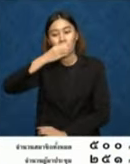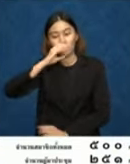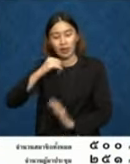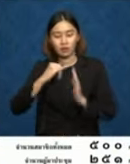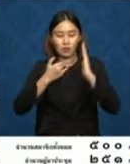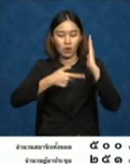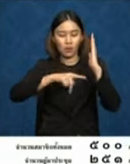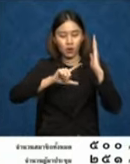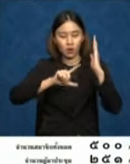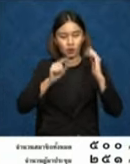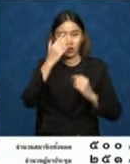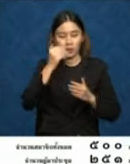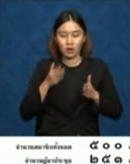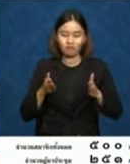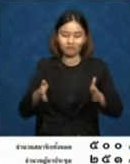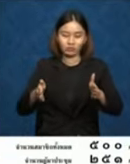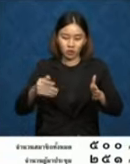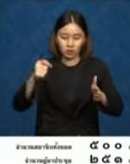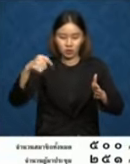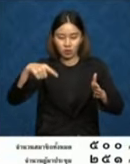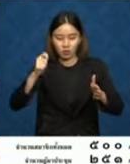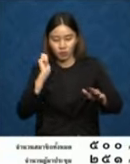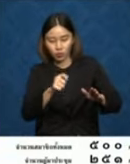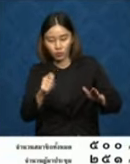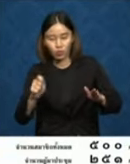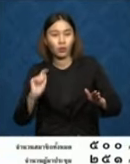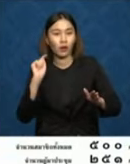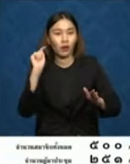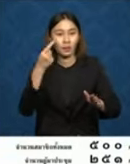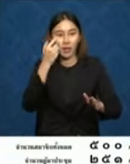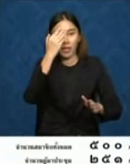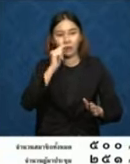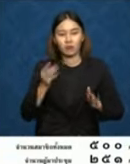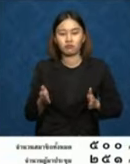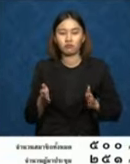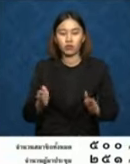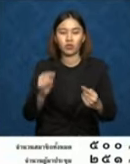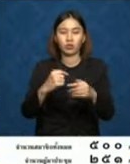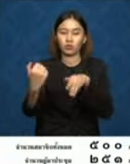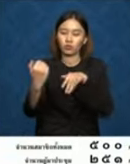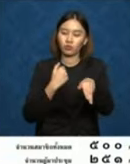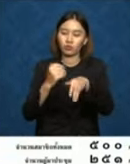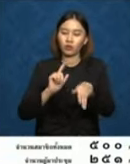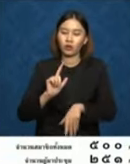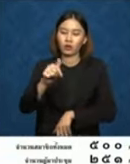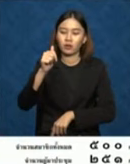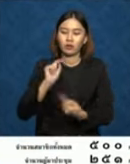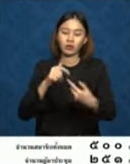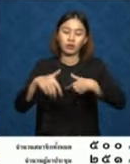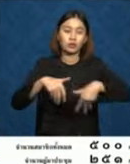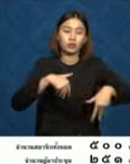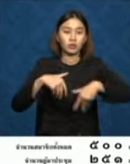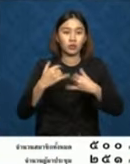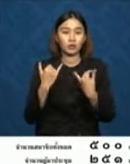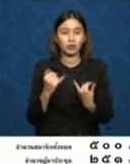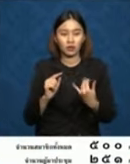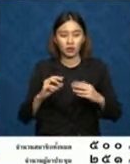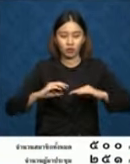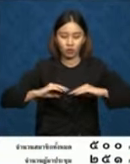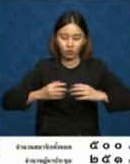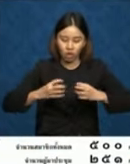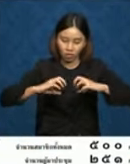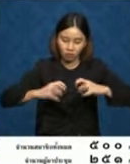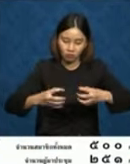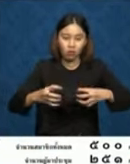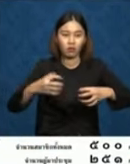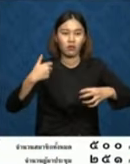งเพื่อซ่อมแซมถนนสายท่ามะเดื่อบางขวนหาดไข่เต่าซึ่งเป็นเส้นทางสัญจรสายหลักของพี่น้องในพื้นที่ขณะนี้ถนนมีสภาพช